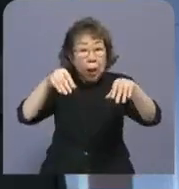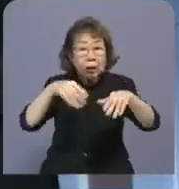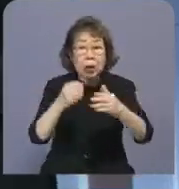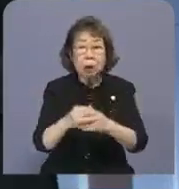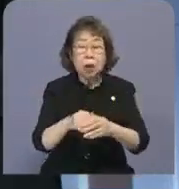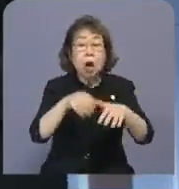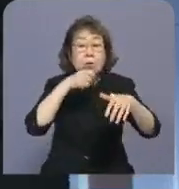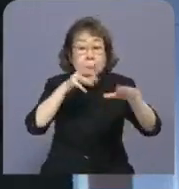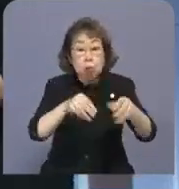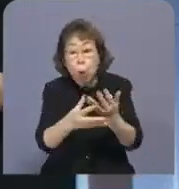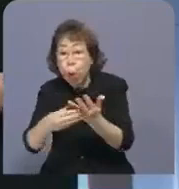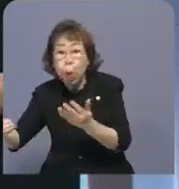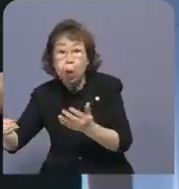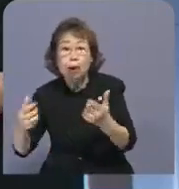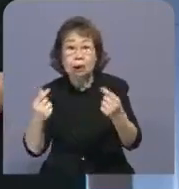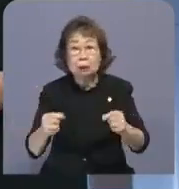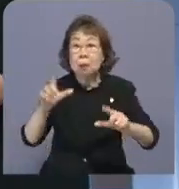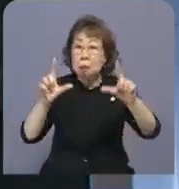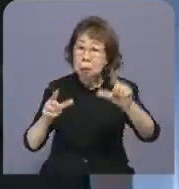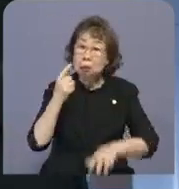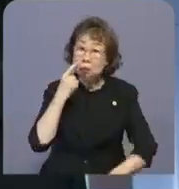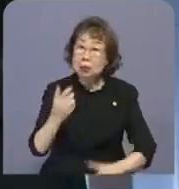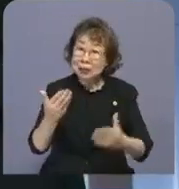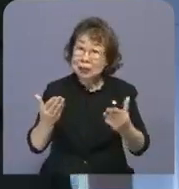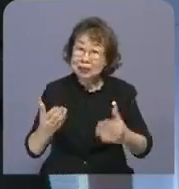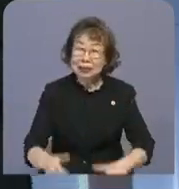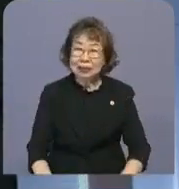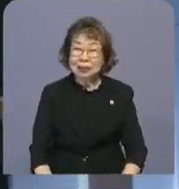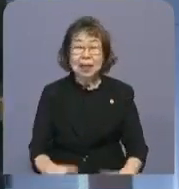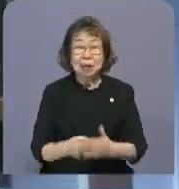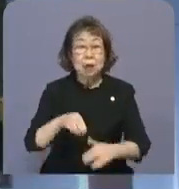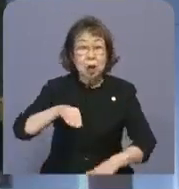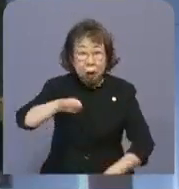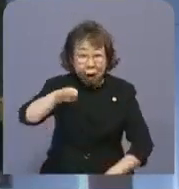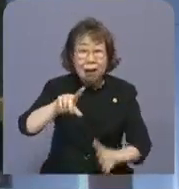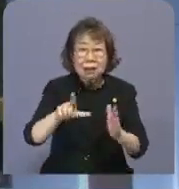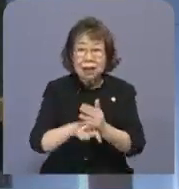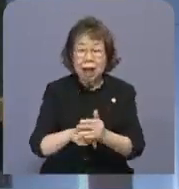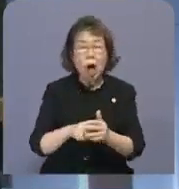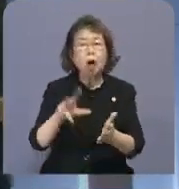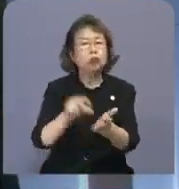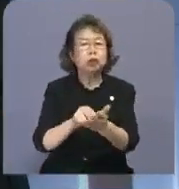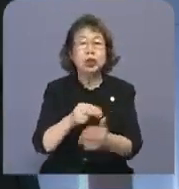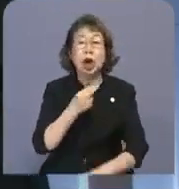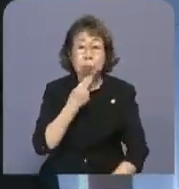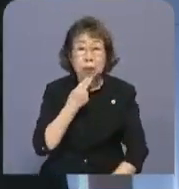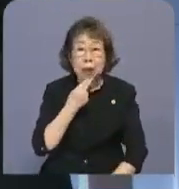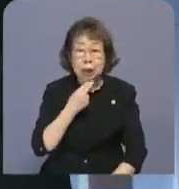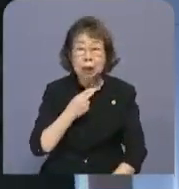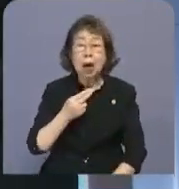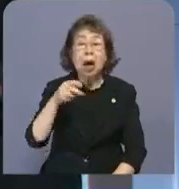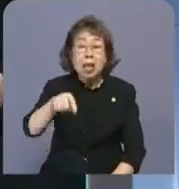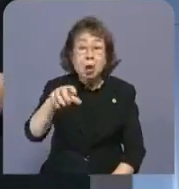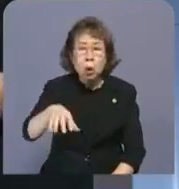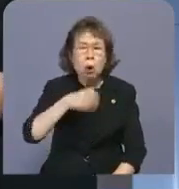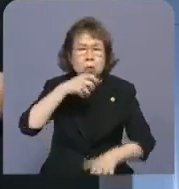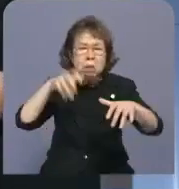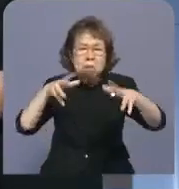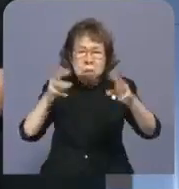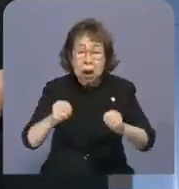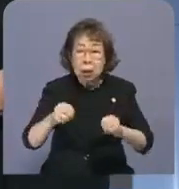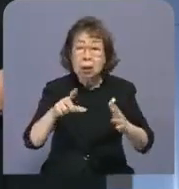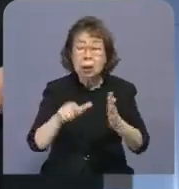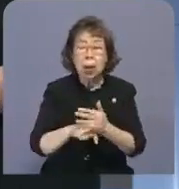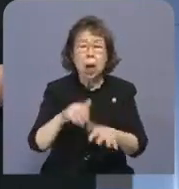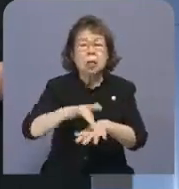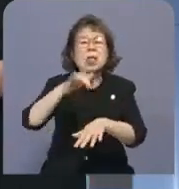차있던 빗물이 빠져 나간 모습 보실 수 있습니다 때문에 이곳에 지나는 차량은 크게 문제가 없어 보이고요 다만 이곳은 비가 많이 내리면